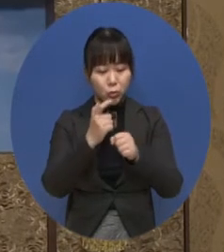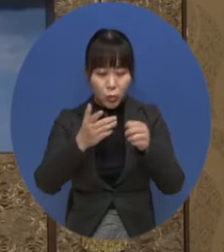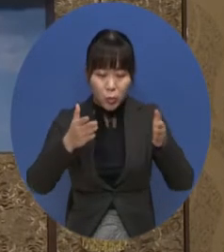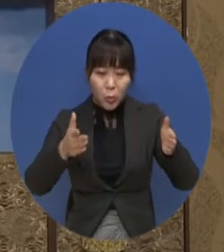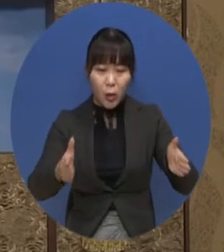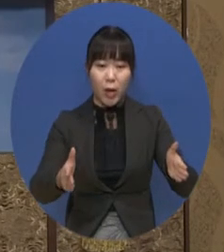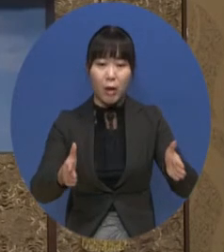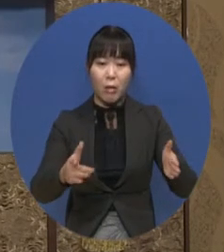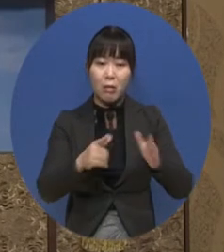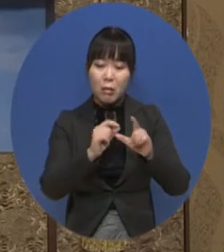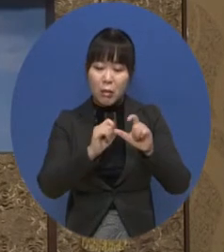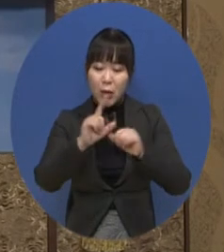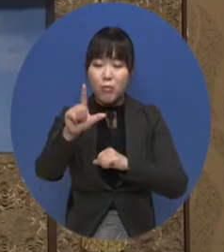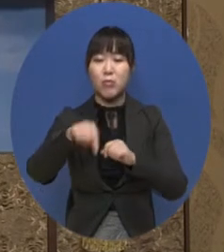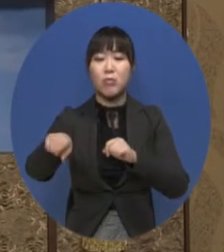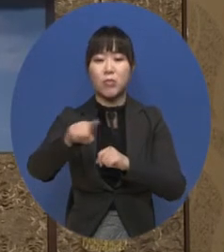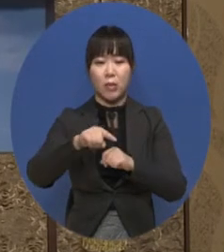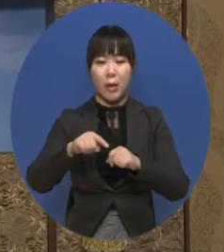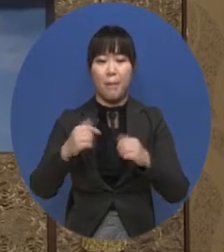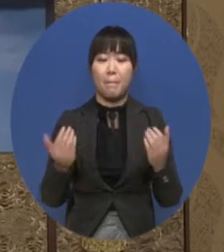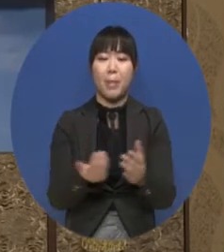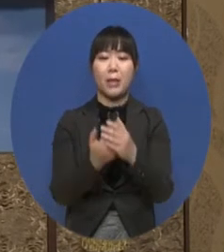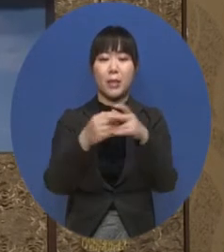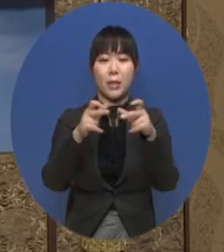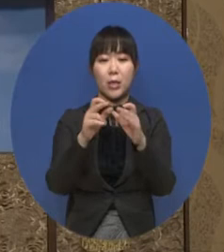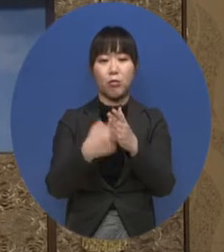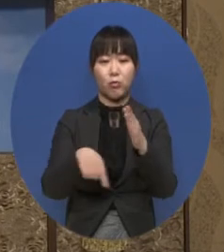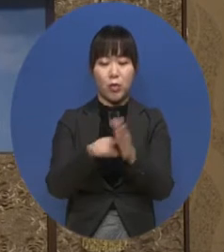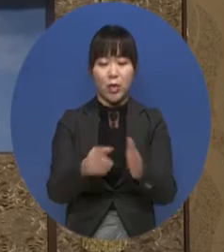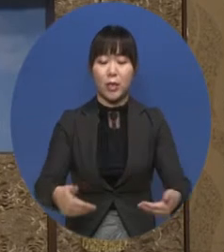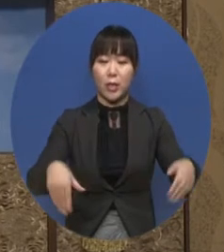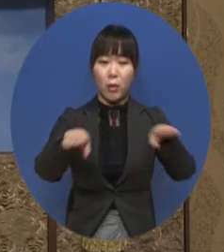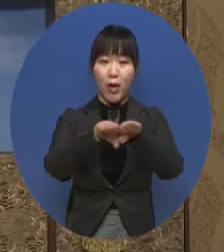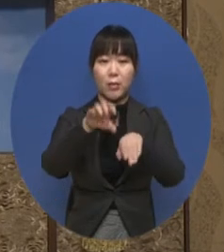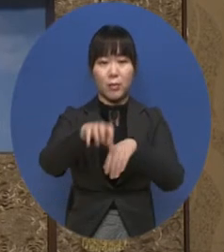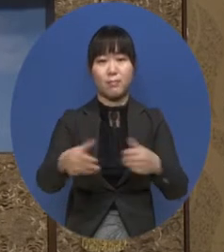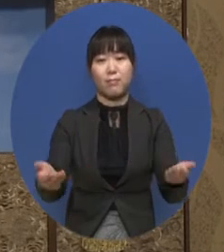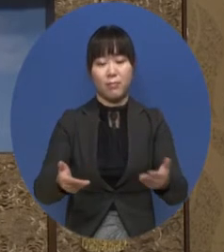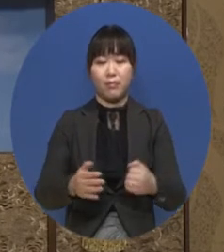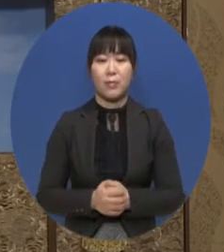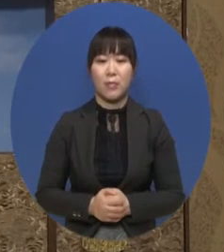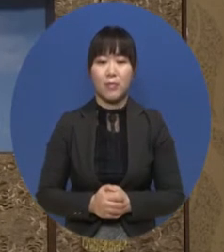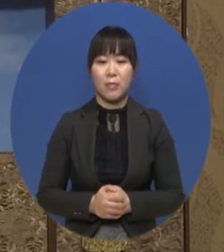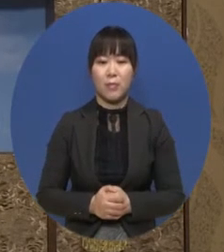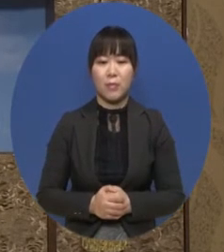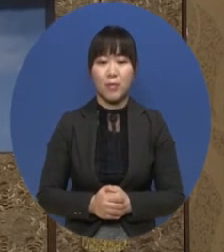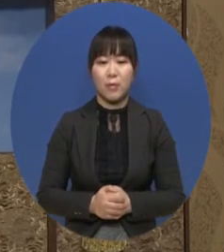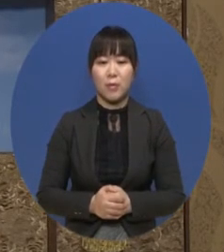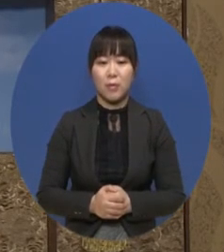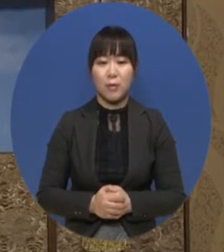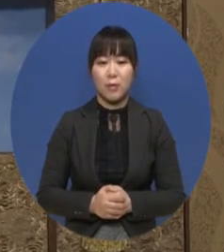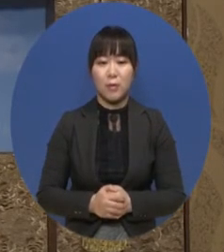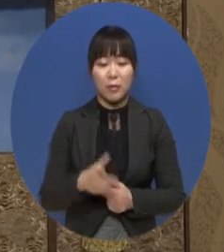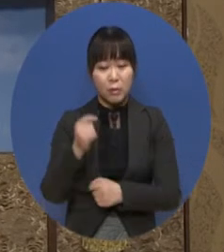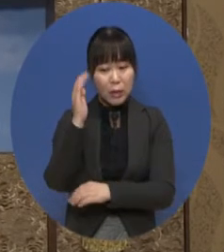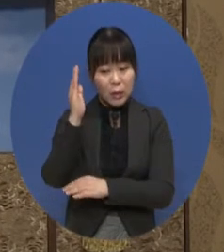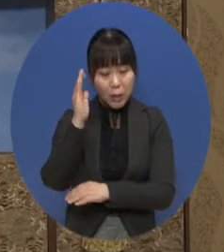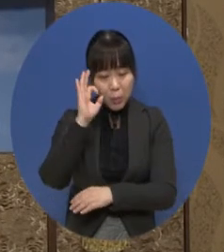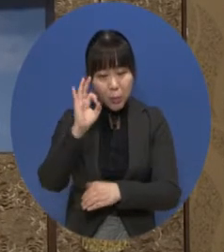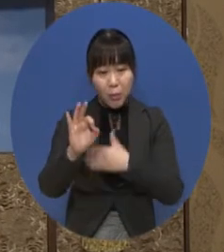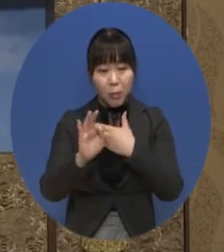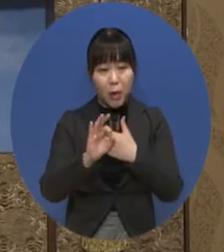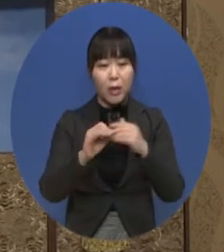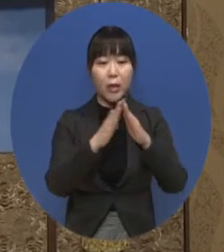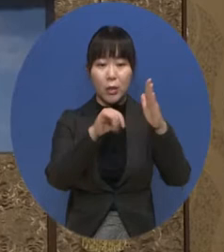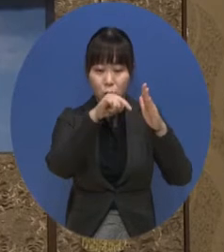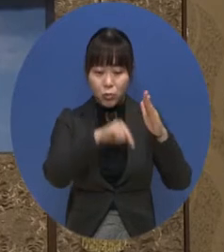한 대부분의 시간이 발달장애인을 위한 기관에서 일을 했어요. 근데 그게 그런 얘기를 하면 네.